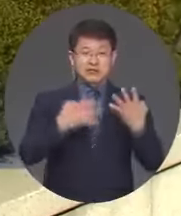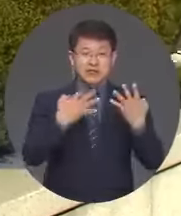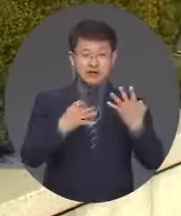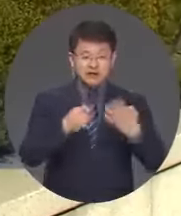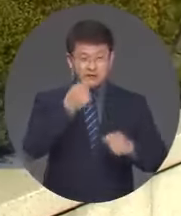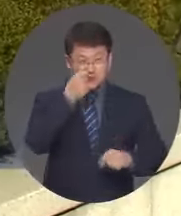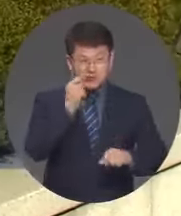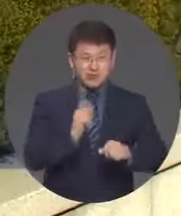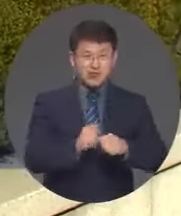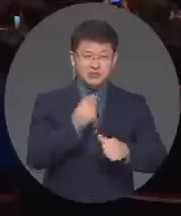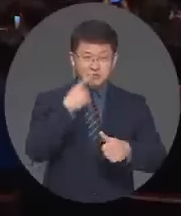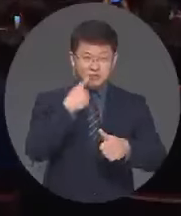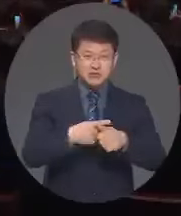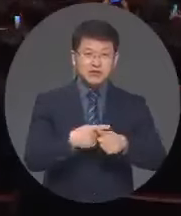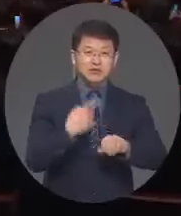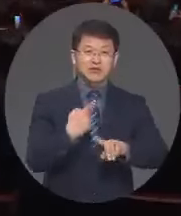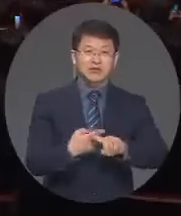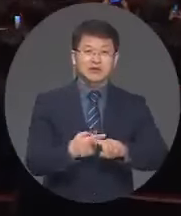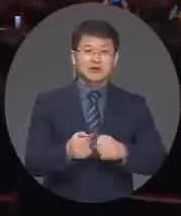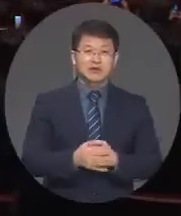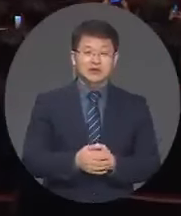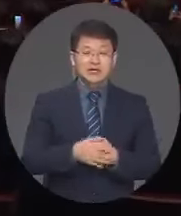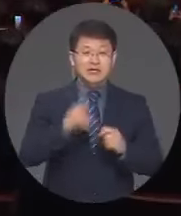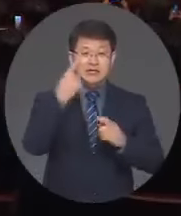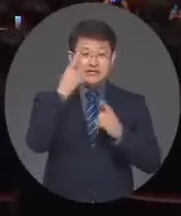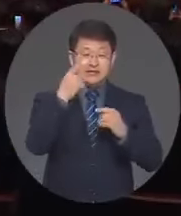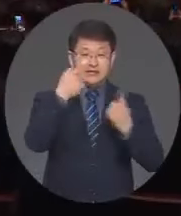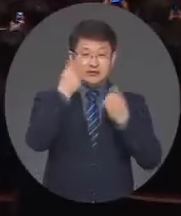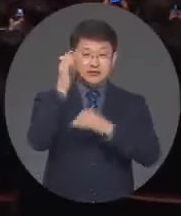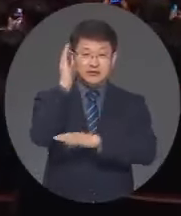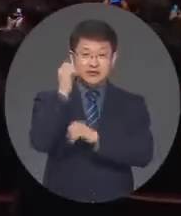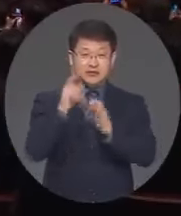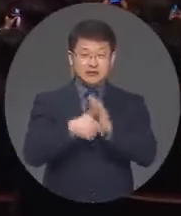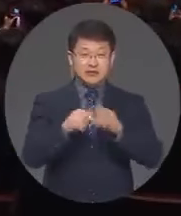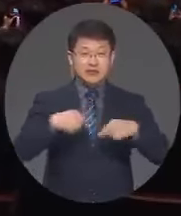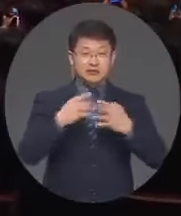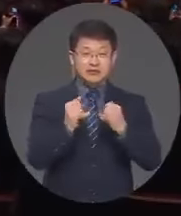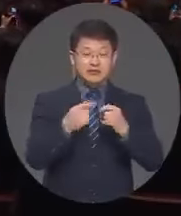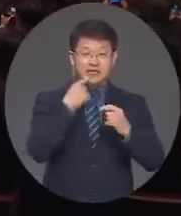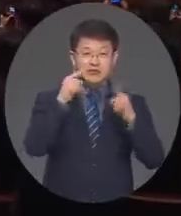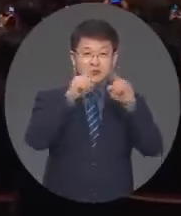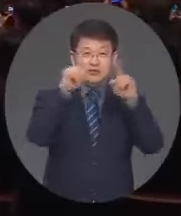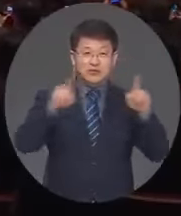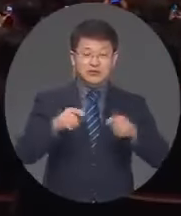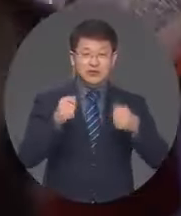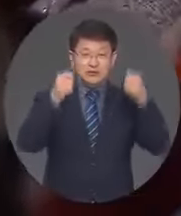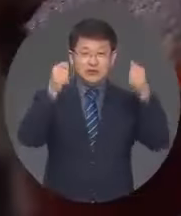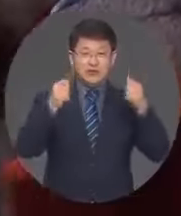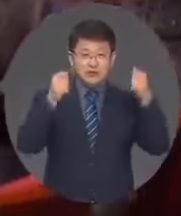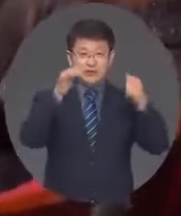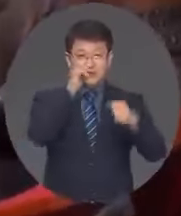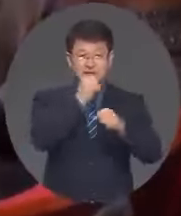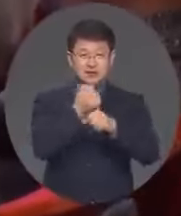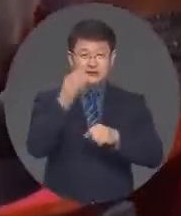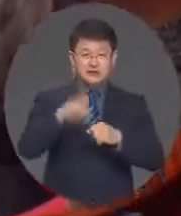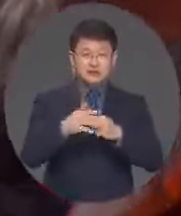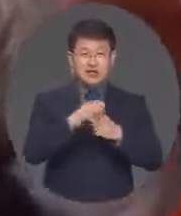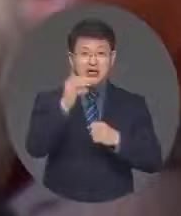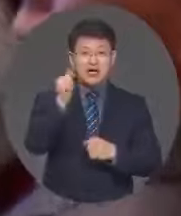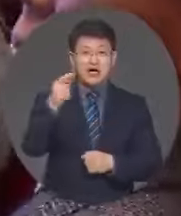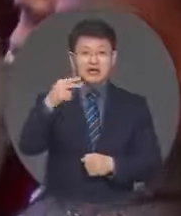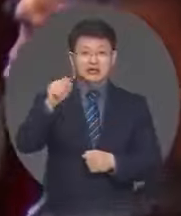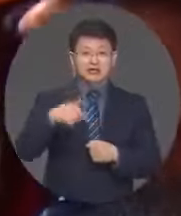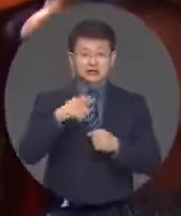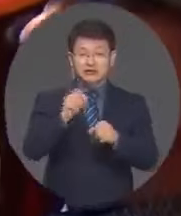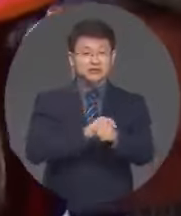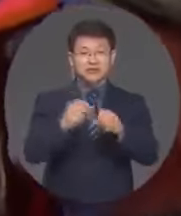4.19를 물러보는 기념사가 진행되는 내내 일부 참석자들이 종이를 들며 항의의 뜻을 드러냈지만 한덕수 총리는